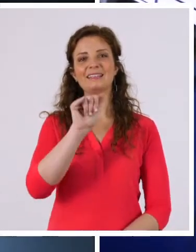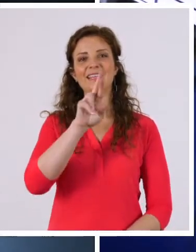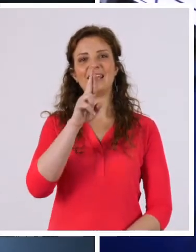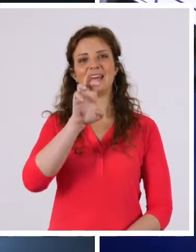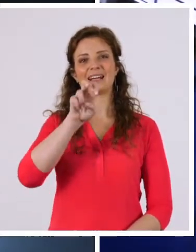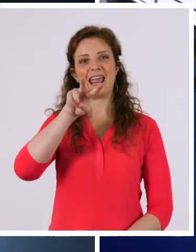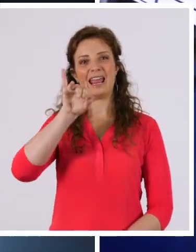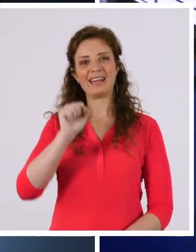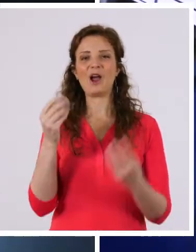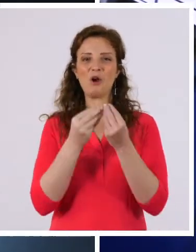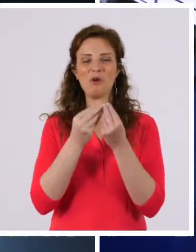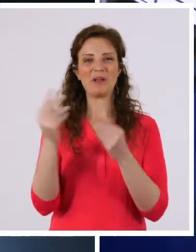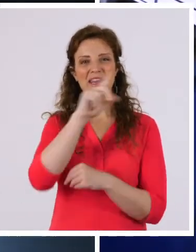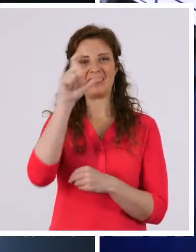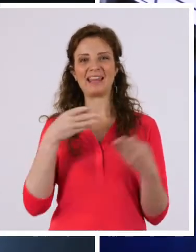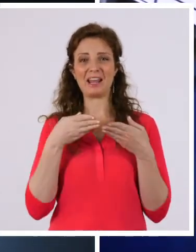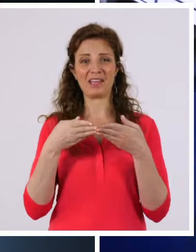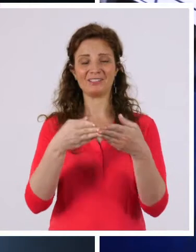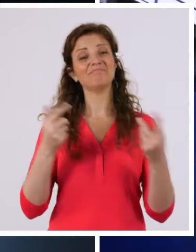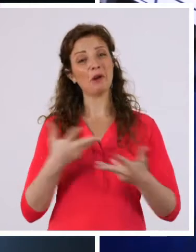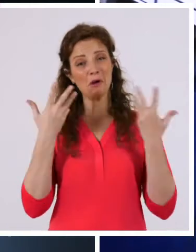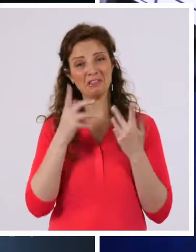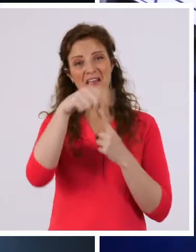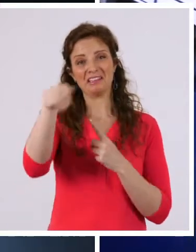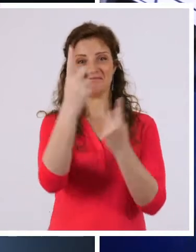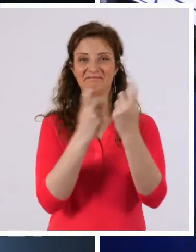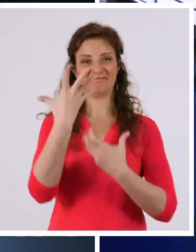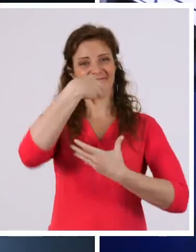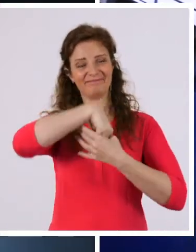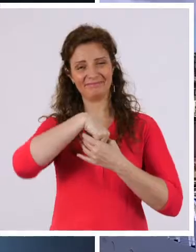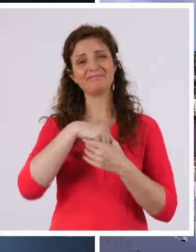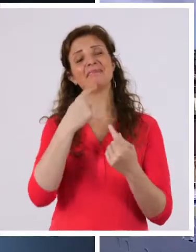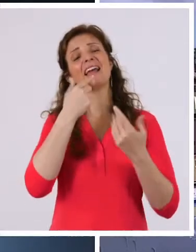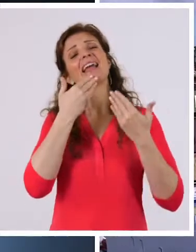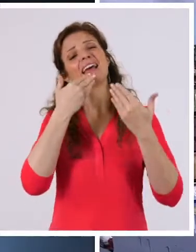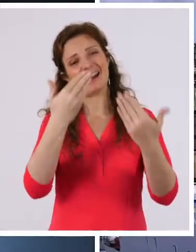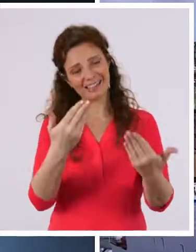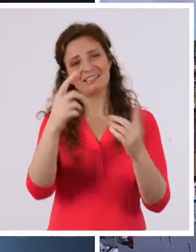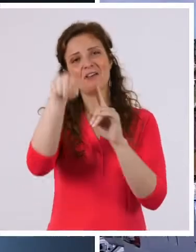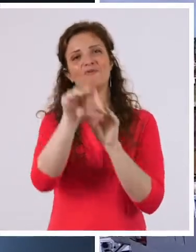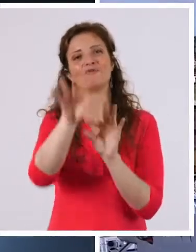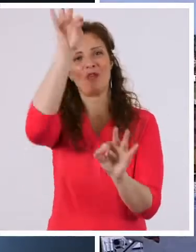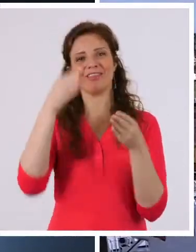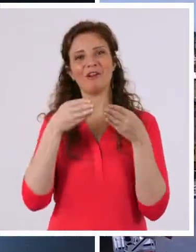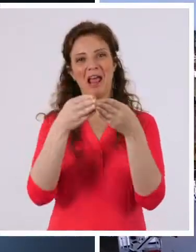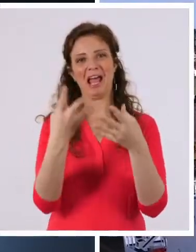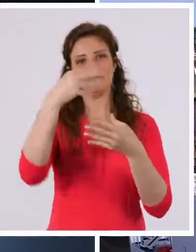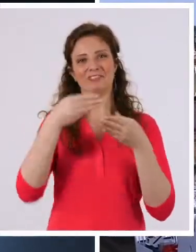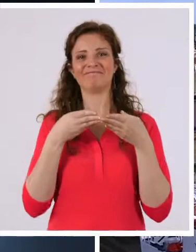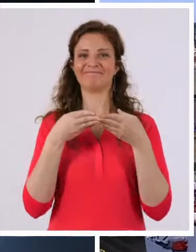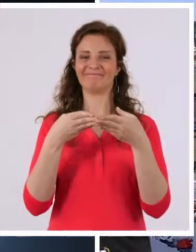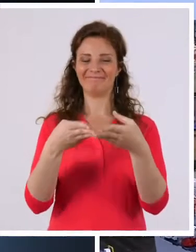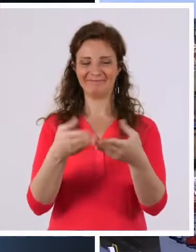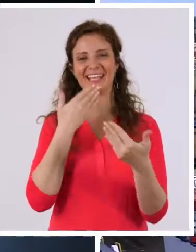Tirrenia Compagnia Italiana di Navigazione welcome you on board of this ship and thank you for choosing us as your